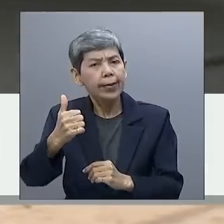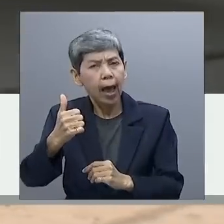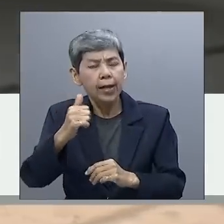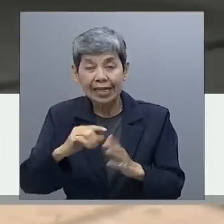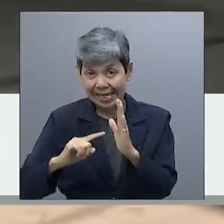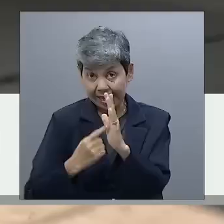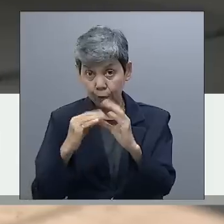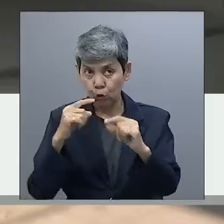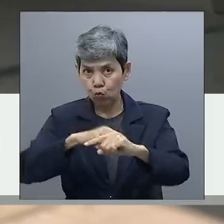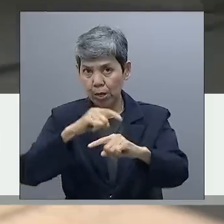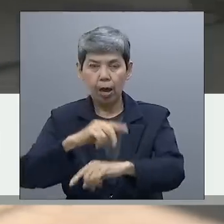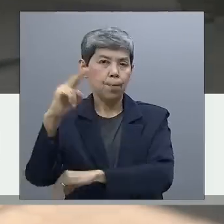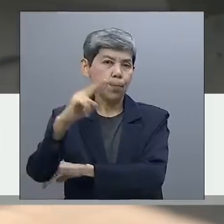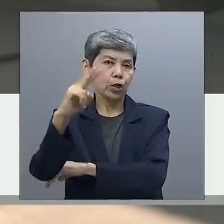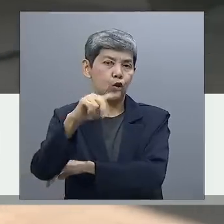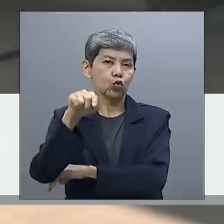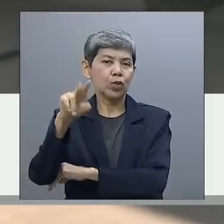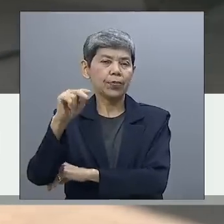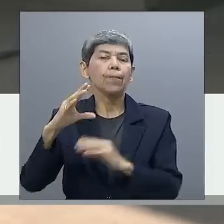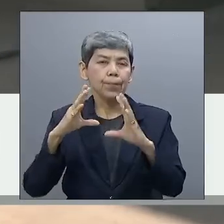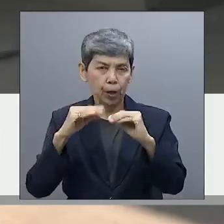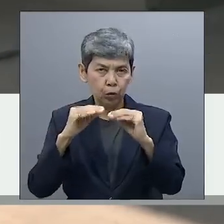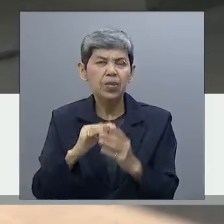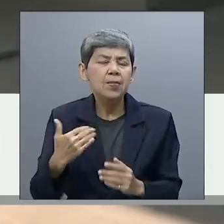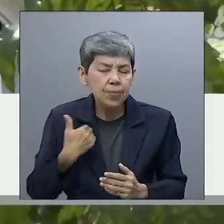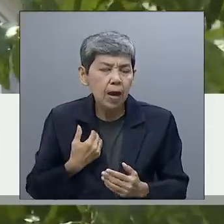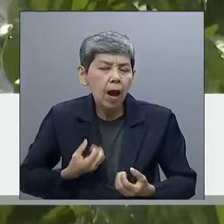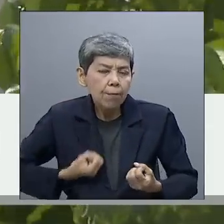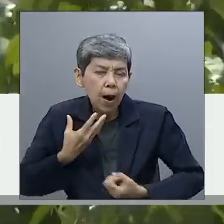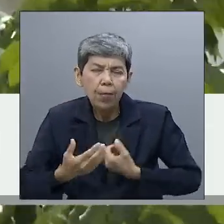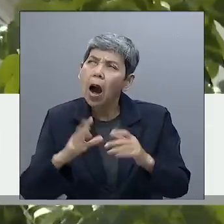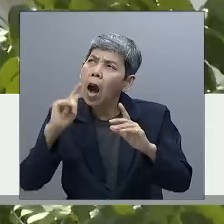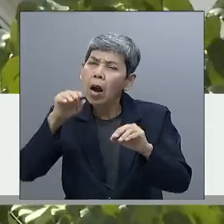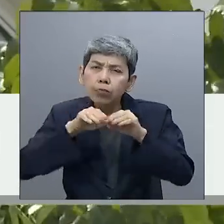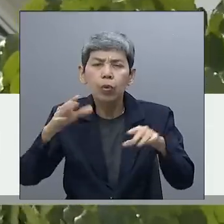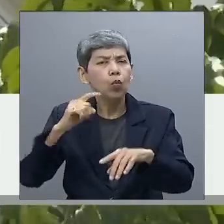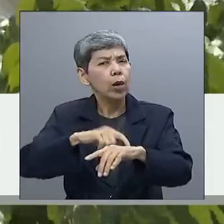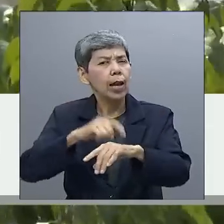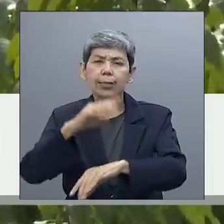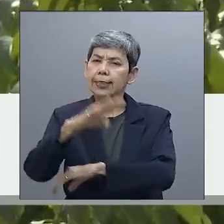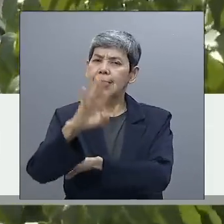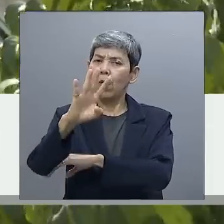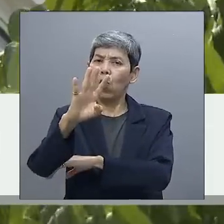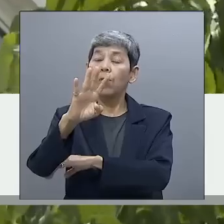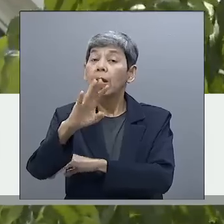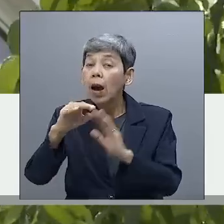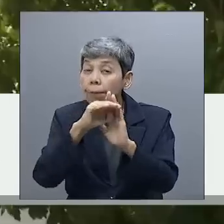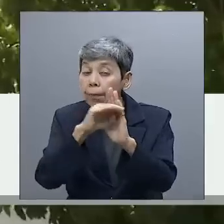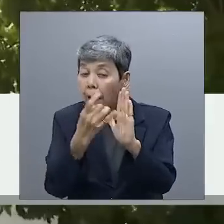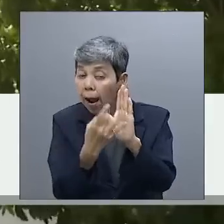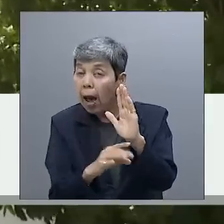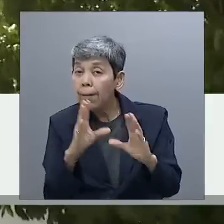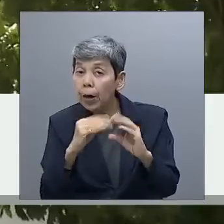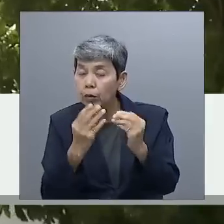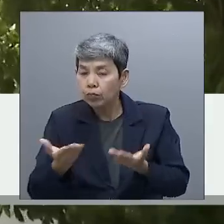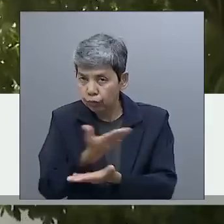ริ่มประชุมในเวลา 14:30 นค่ะและจะมีการแถลงข่าวราวๆเวลา 16:00 นค่ะส่วนวาระประชุมหลักๆคือการ